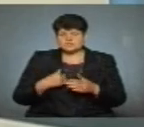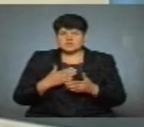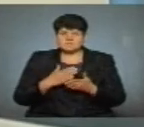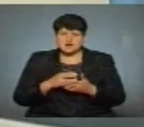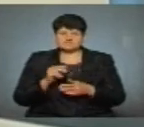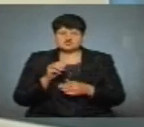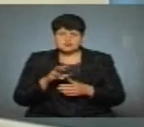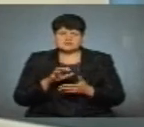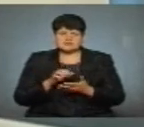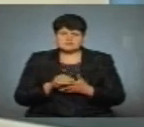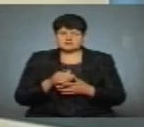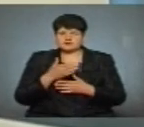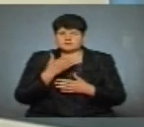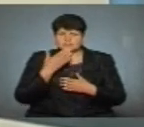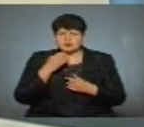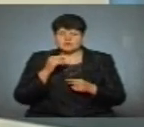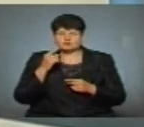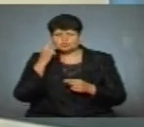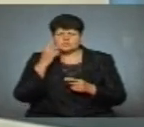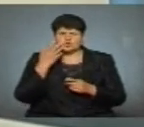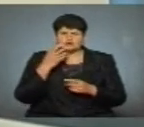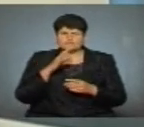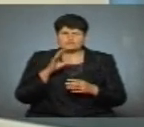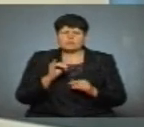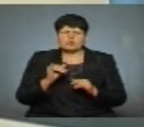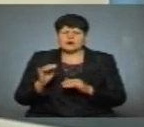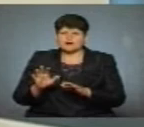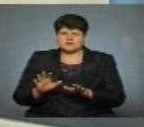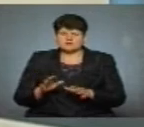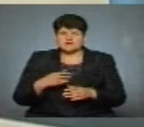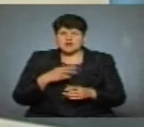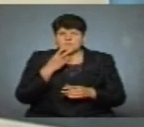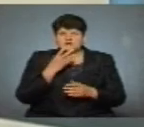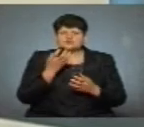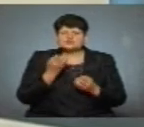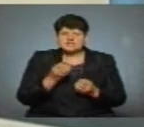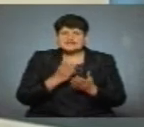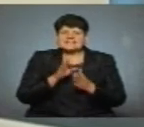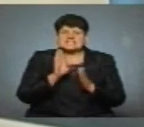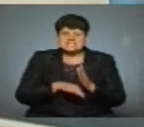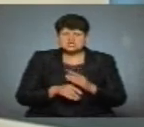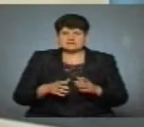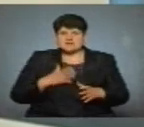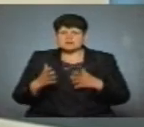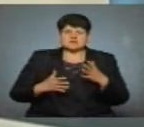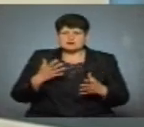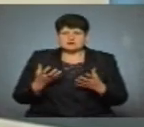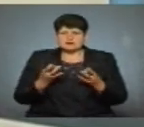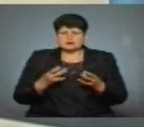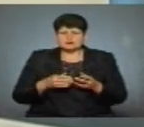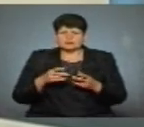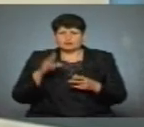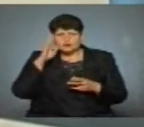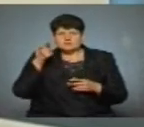чим зайнятися, мені не було коли думати, що як все погано і оце. Я бачив, що є гірше, і це мене стимулювало. Я бачив, що є гірше, у хлопців